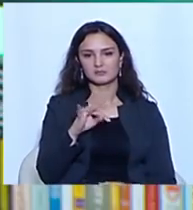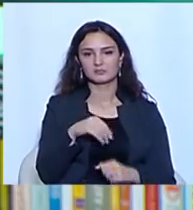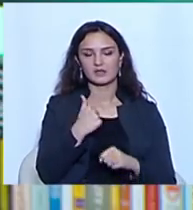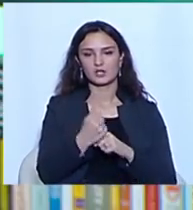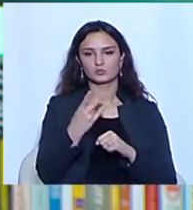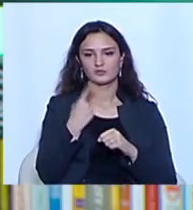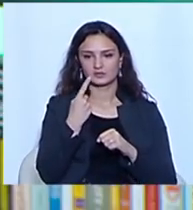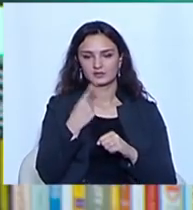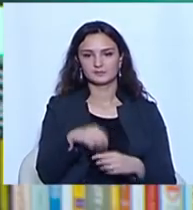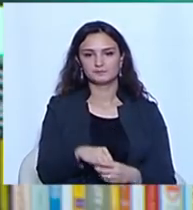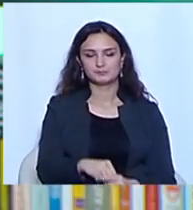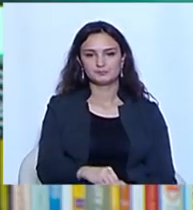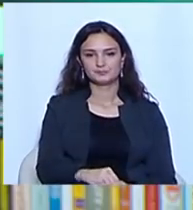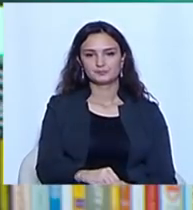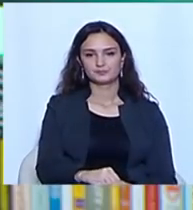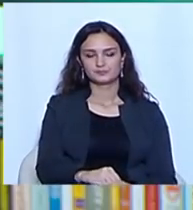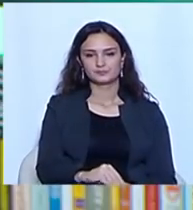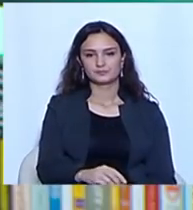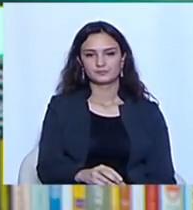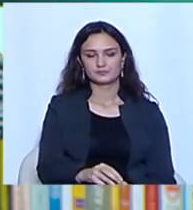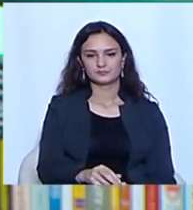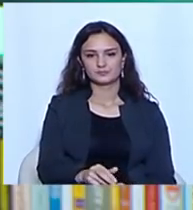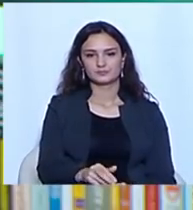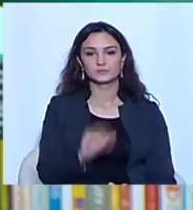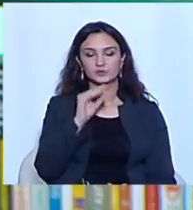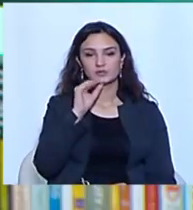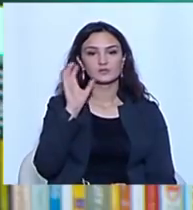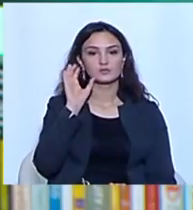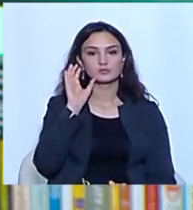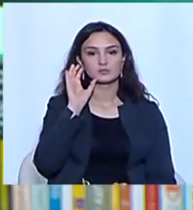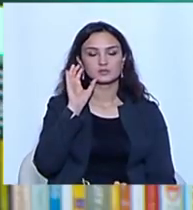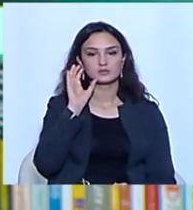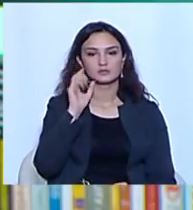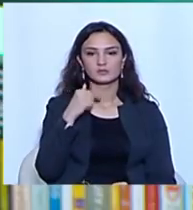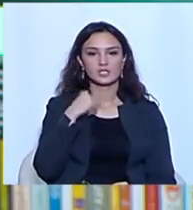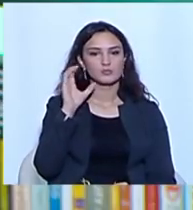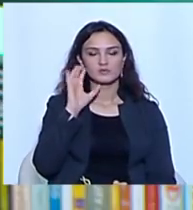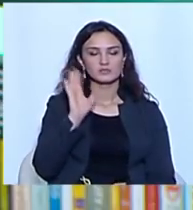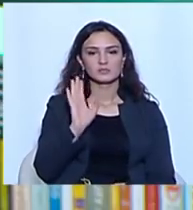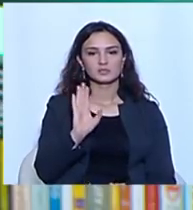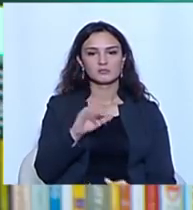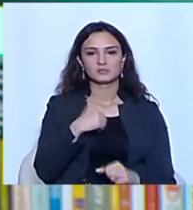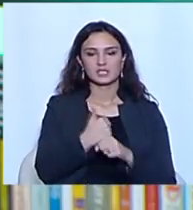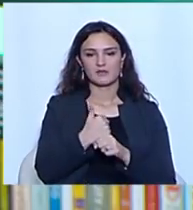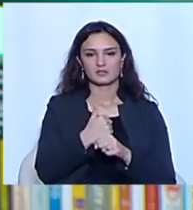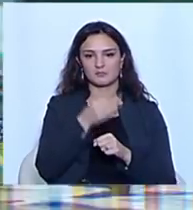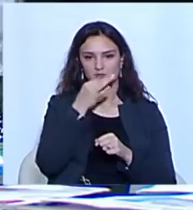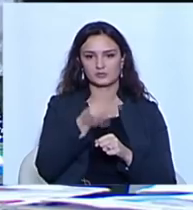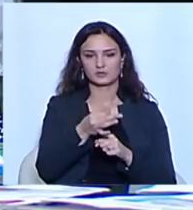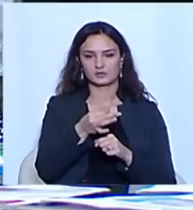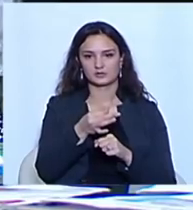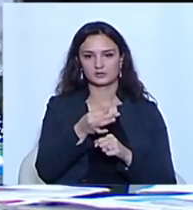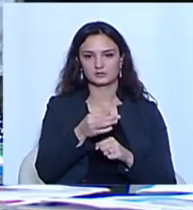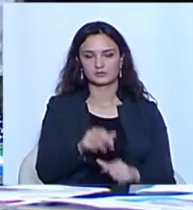თავარი უნდა ვთქვათ, როდესაც ვისმენთ პასუხებს, ჩვენ არ მოგისმენია თავარი პასუხი,